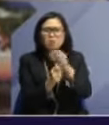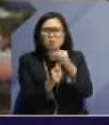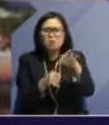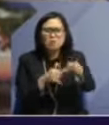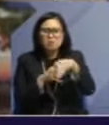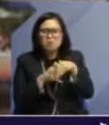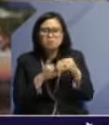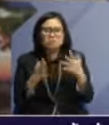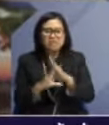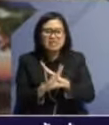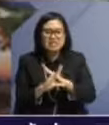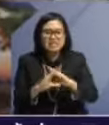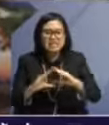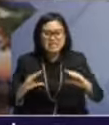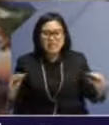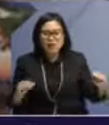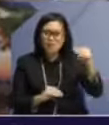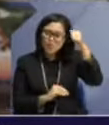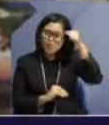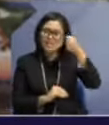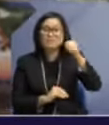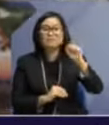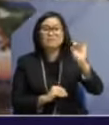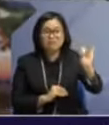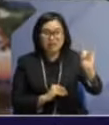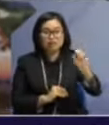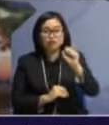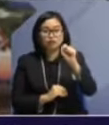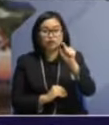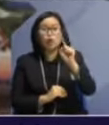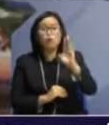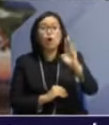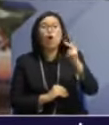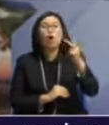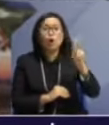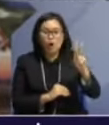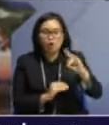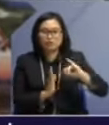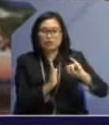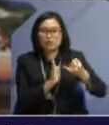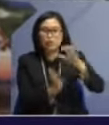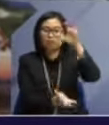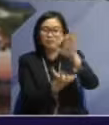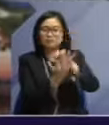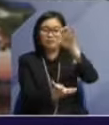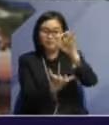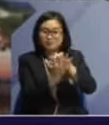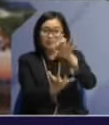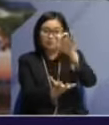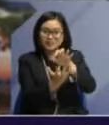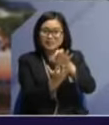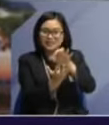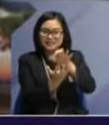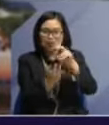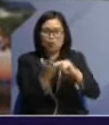58นอกจากนี้ทางศูนย์บริหารโควิดนะครับหรือว่าสบคเนี่ยได้ประกาศให้พิจิตรเป็น1ใน54จังหวัด